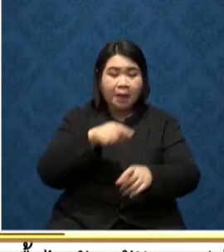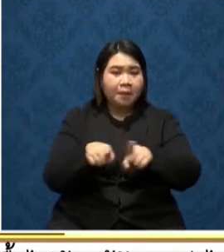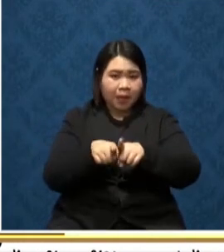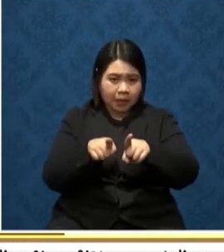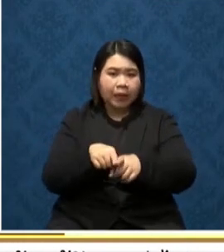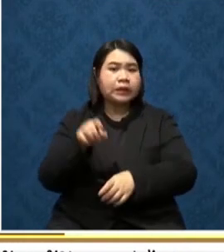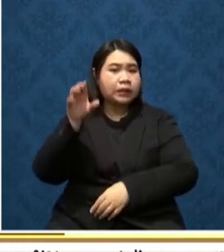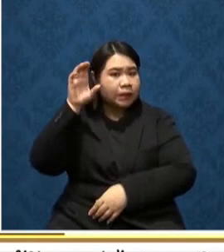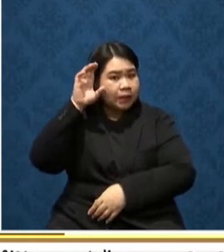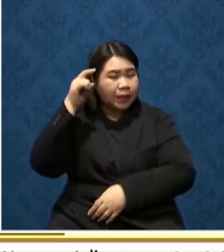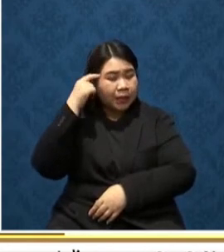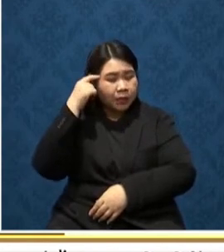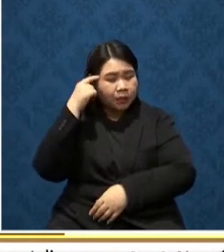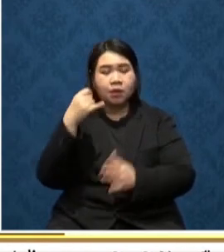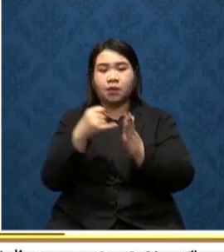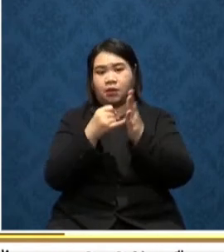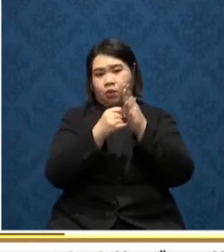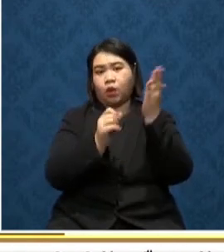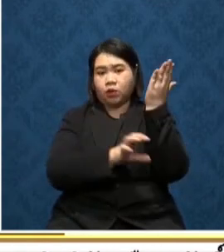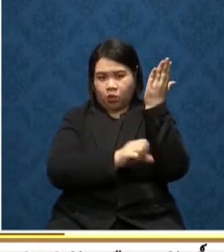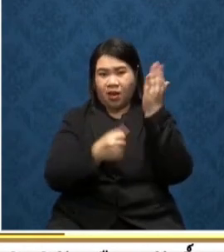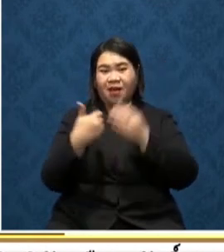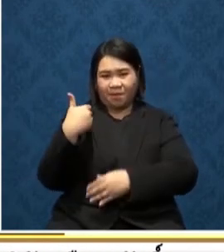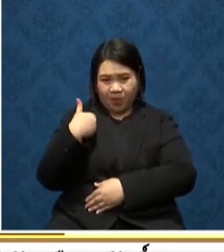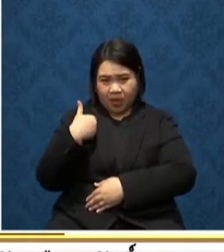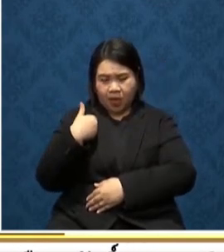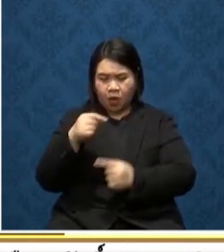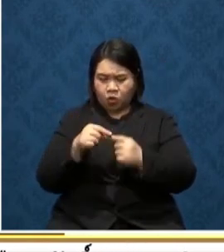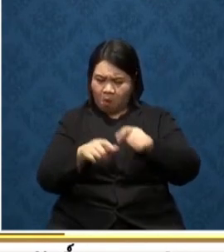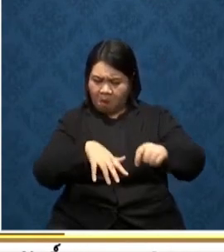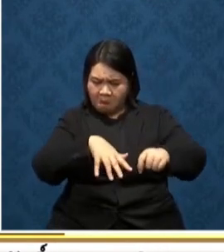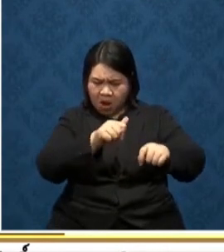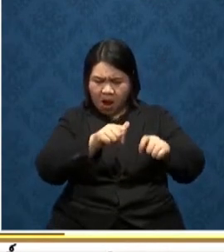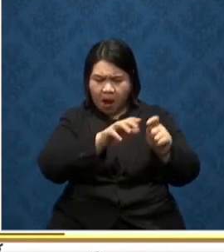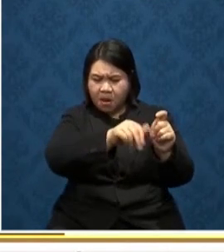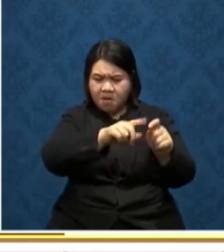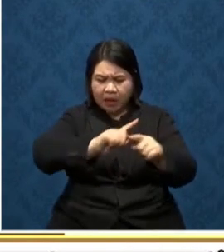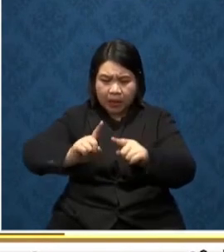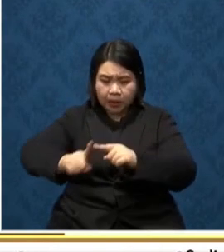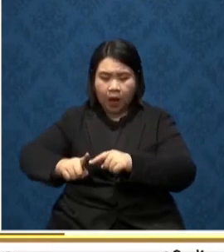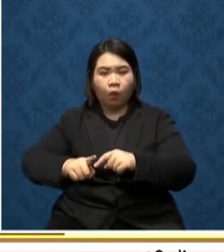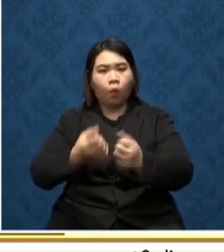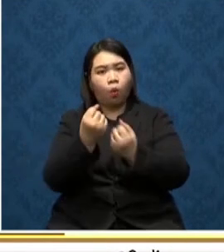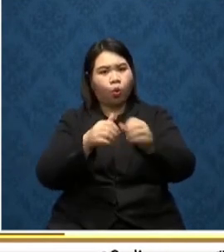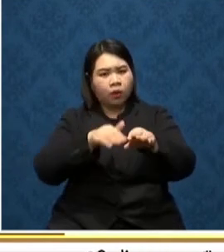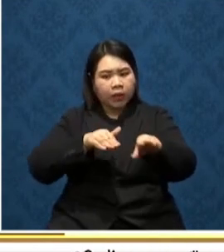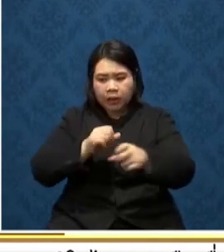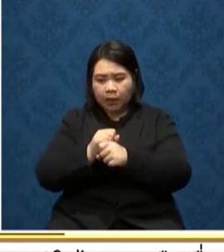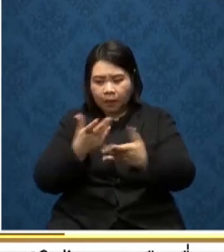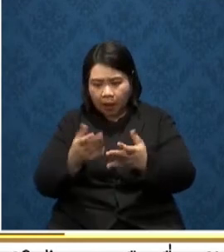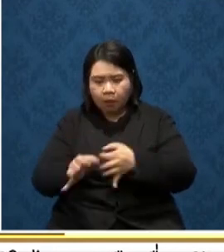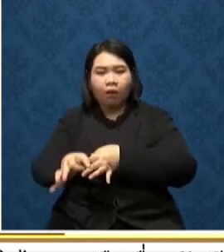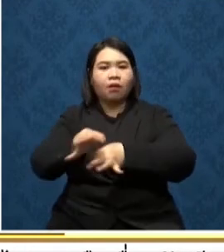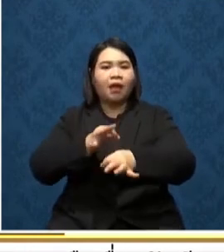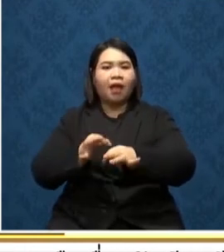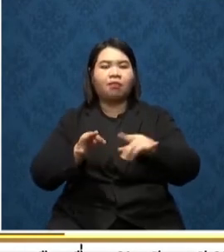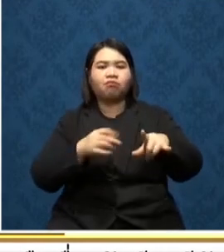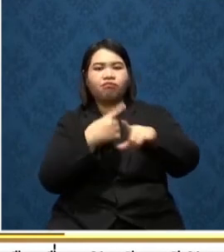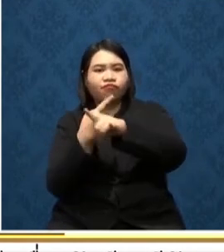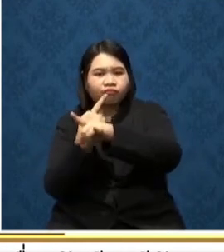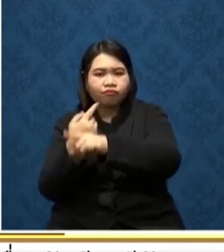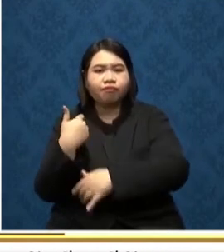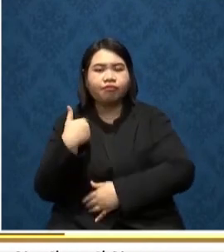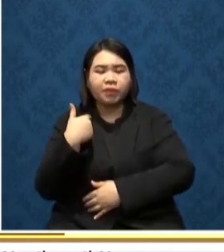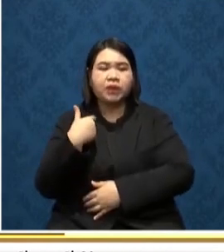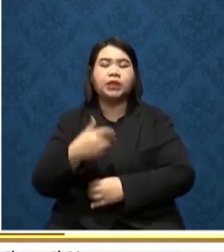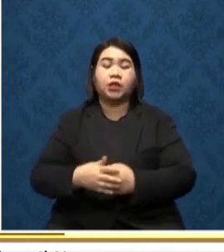จะตองเกิดขึ้นใจหวสงขา้วก็ในพ้นที่เมืองทมความแดทางด้านกชราจรทางบกซึอัี้กเดินหนาอยู่แล้ว,น